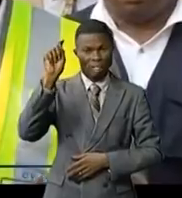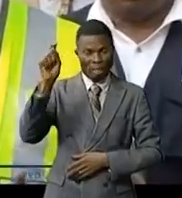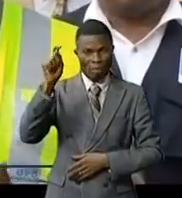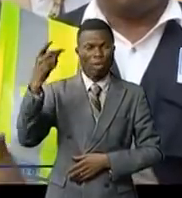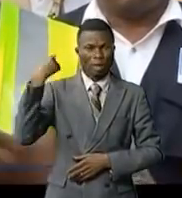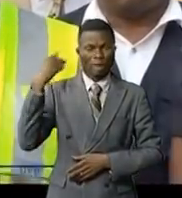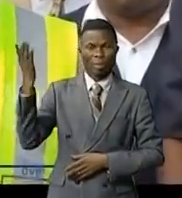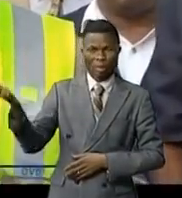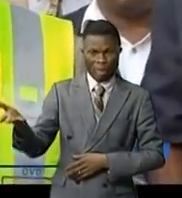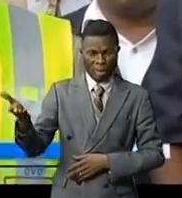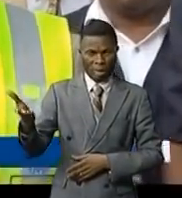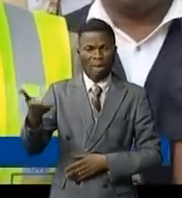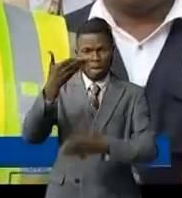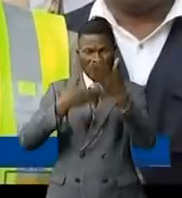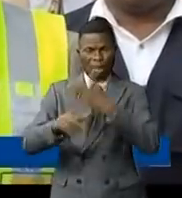député.